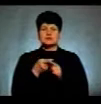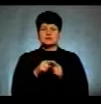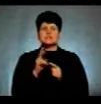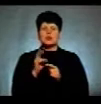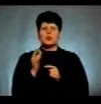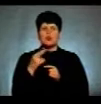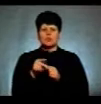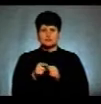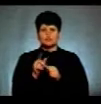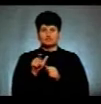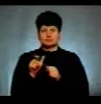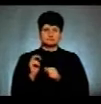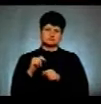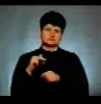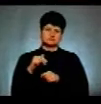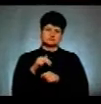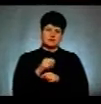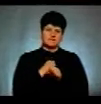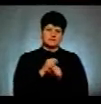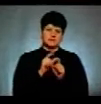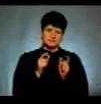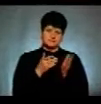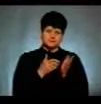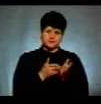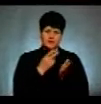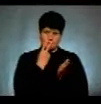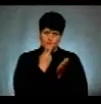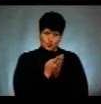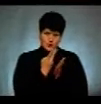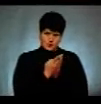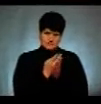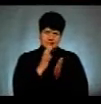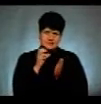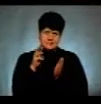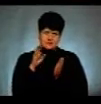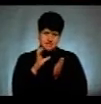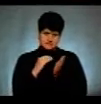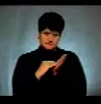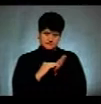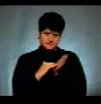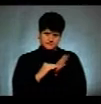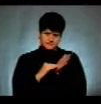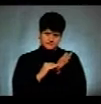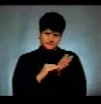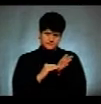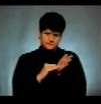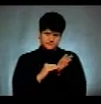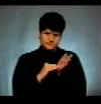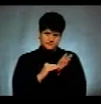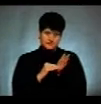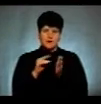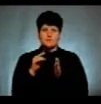І пацієнт йде в аптечний пункт, показується смс-повідомлення, і